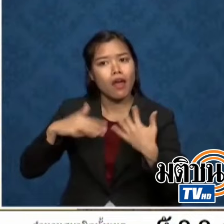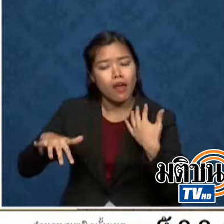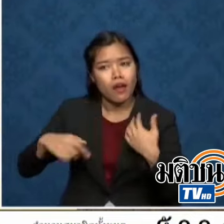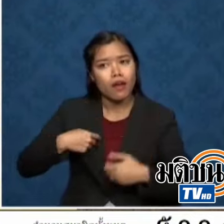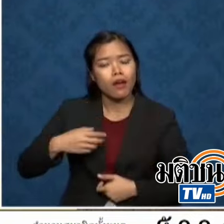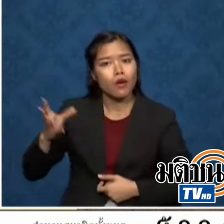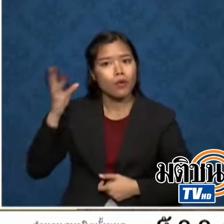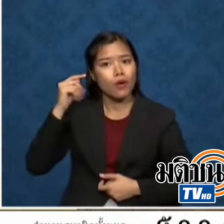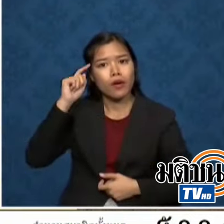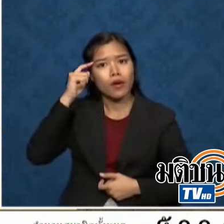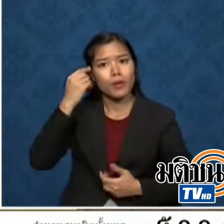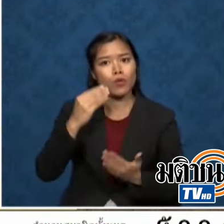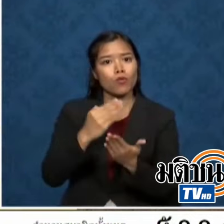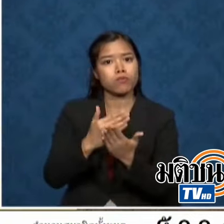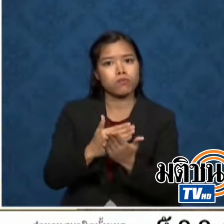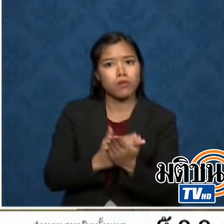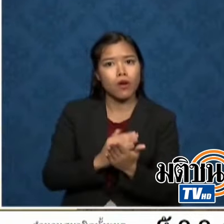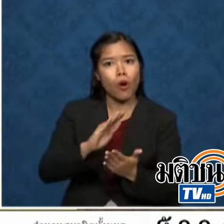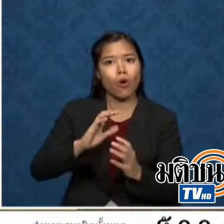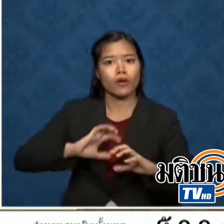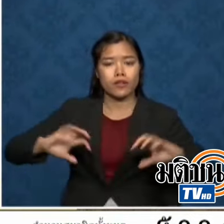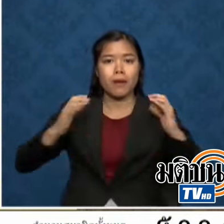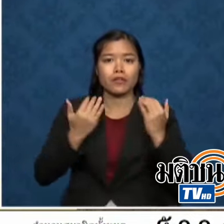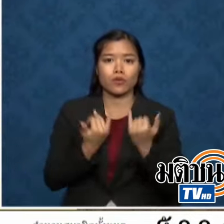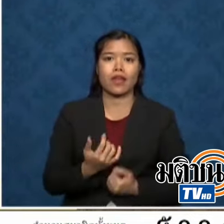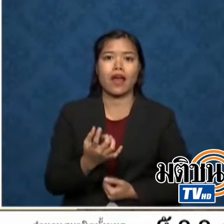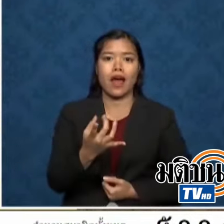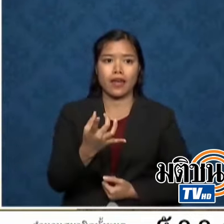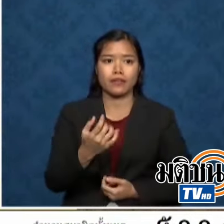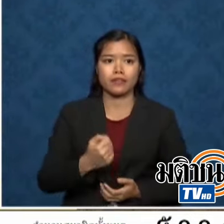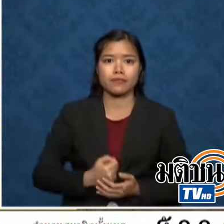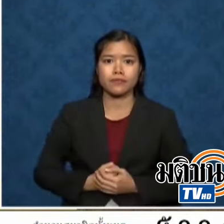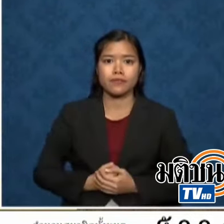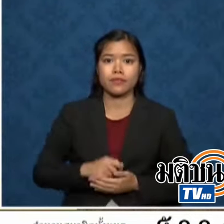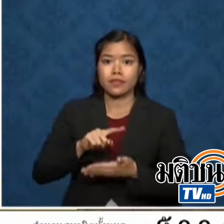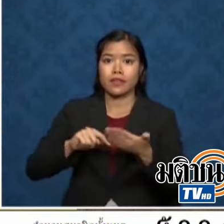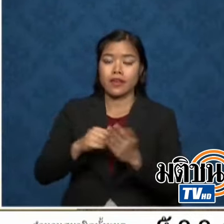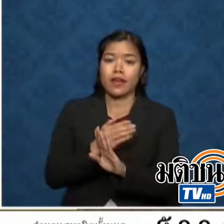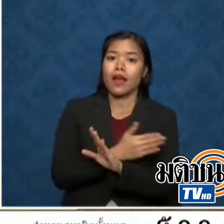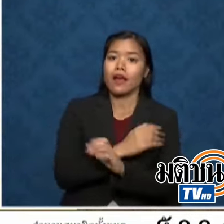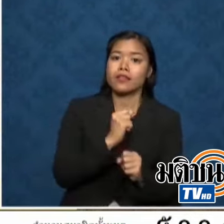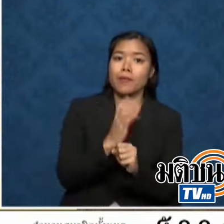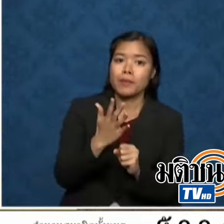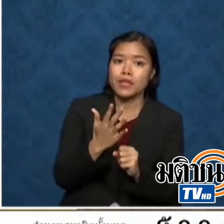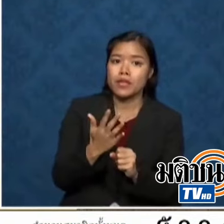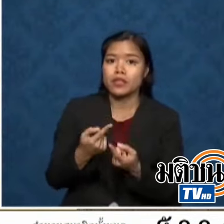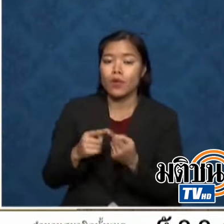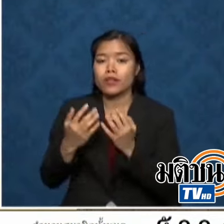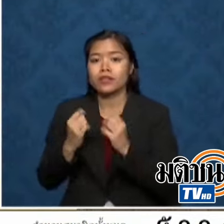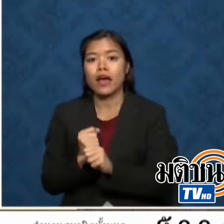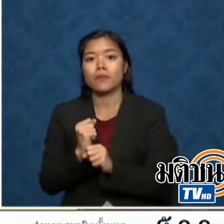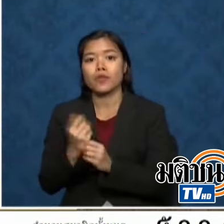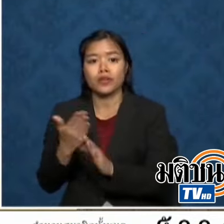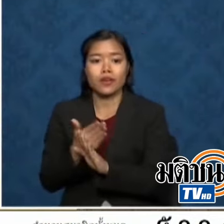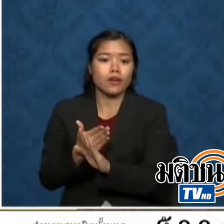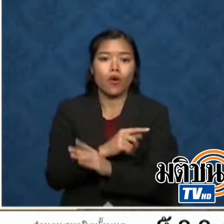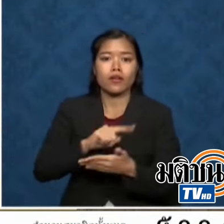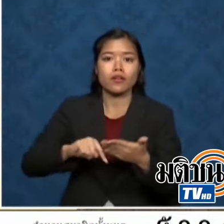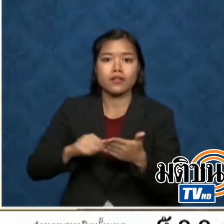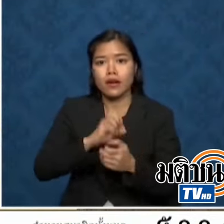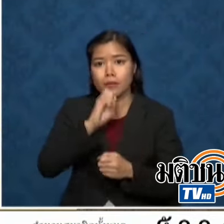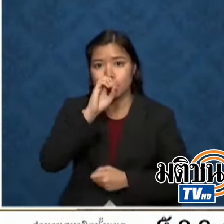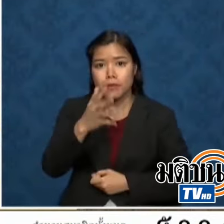วาระของรัฐบาลชุดนี้คืออะไรไอ้ที่หาเสียงไว้ก็ไม่ทำไอ้ที่ทำอยู่ก็ไม่ได้หาเสียง